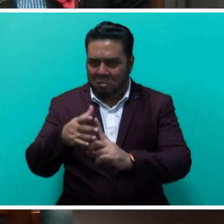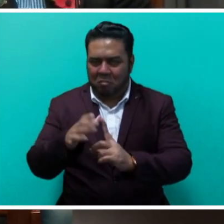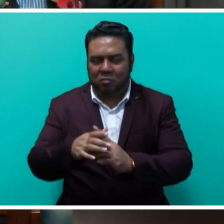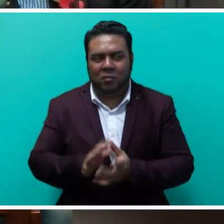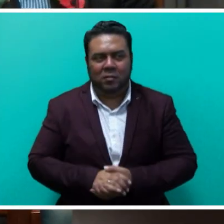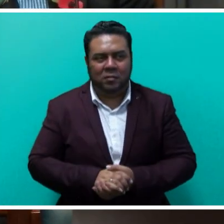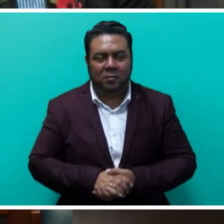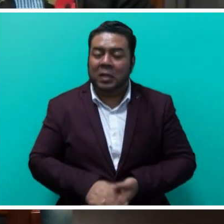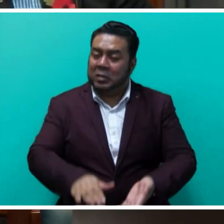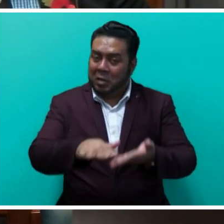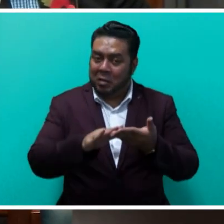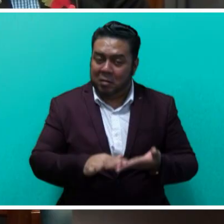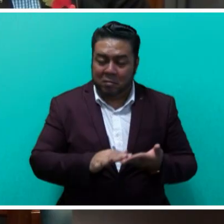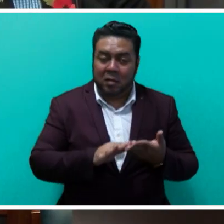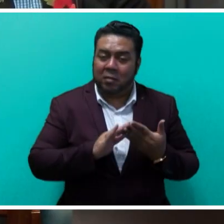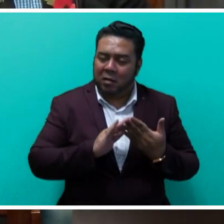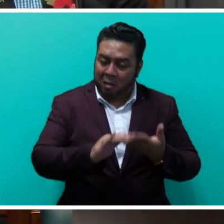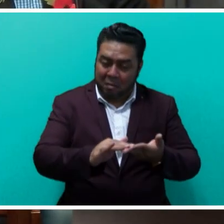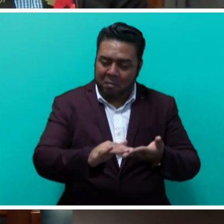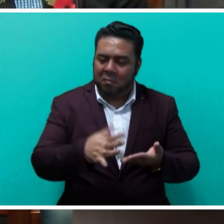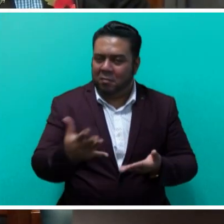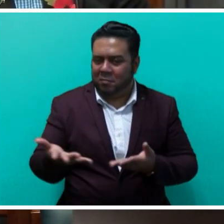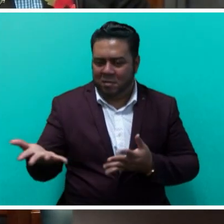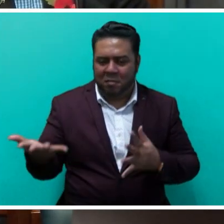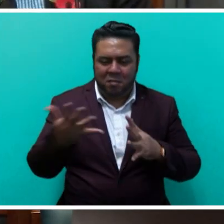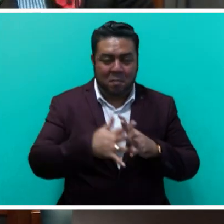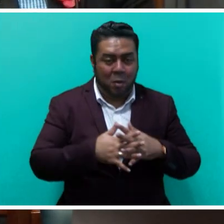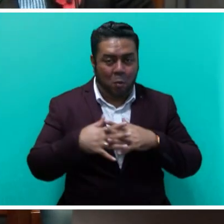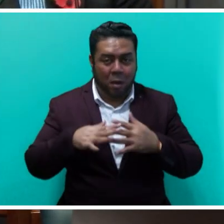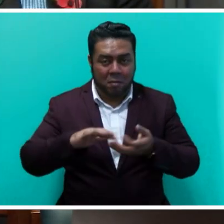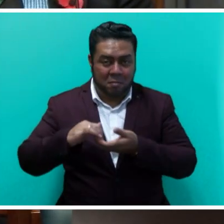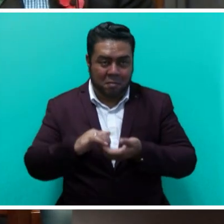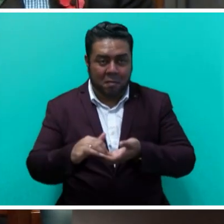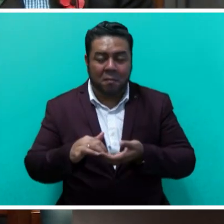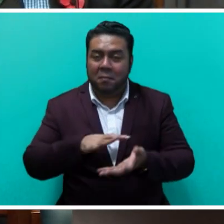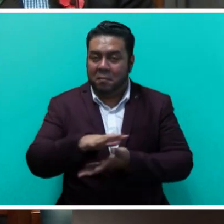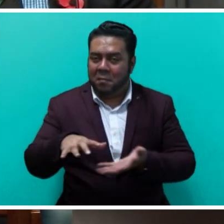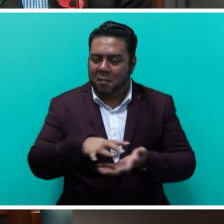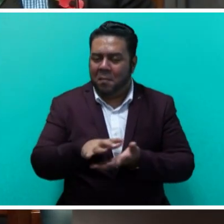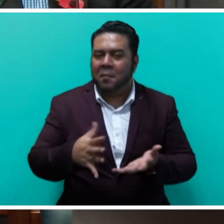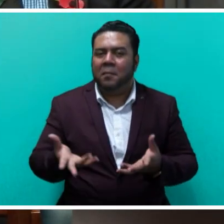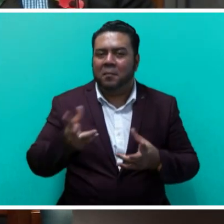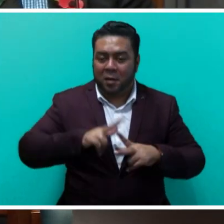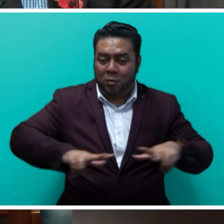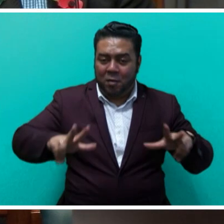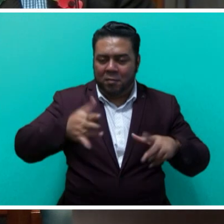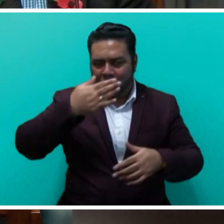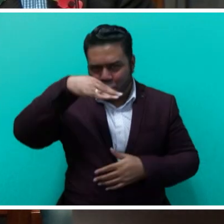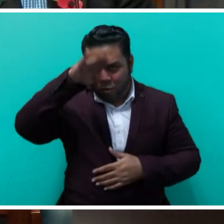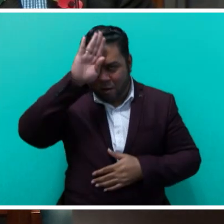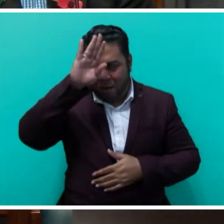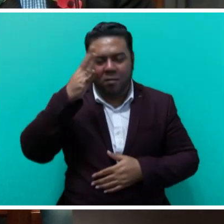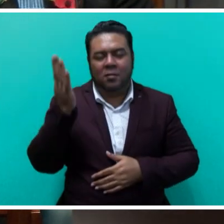sa vukea talanga vakalevu na vei maluai vakavanua vakaturanga kena kena dokai ka vaka bimbi